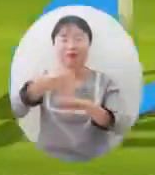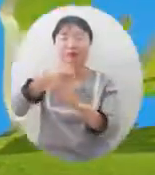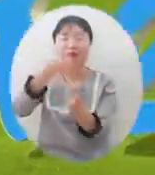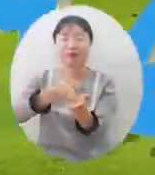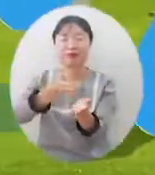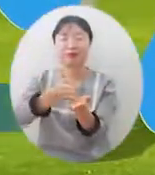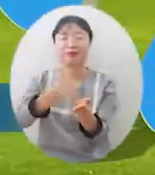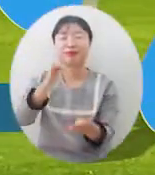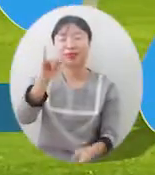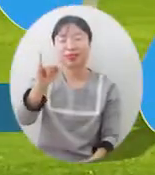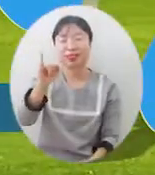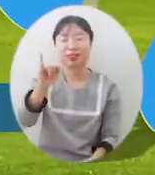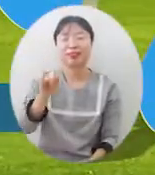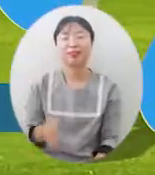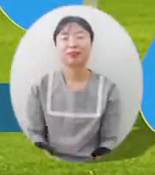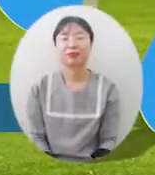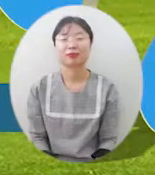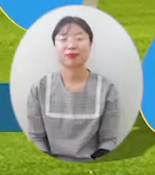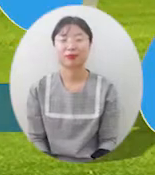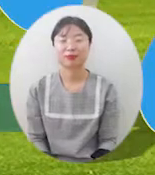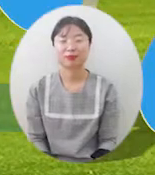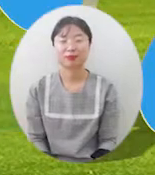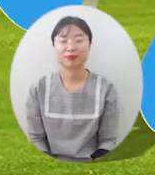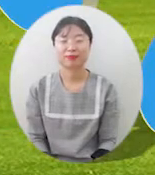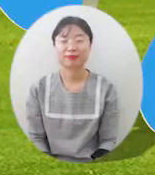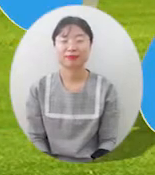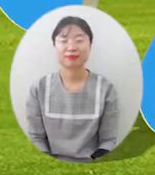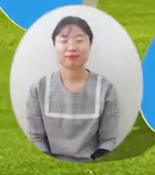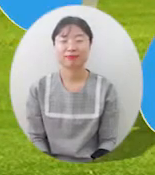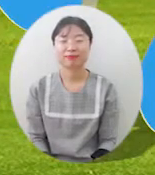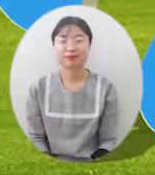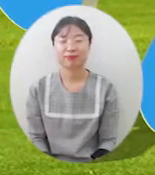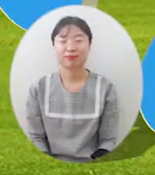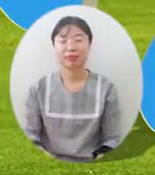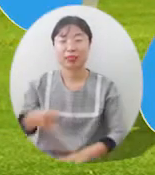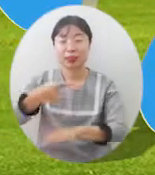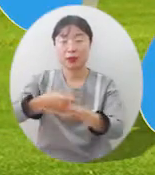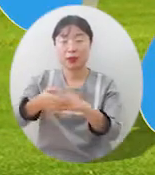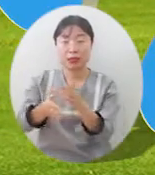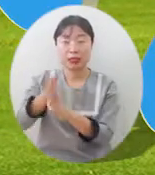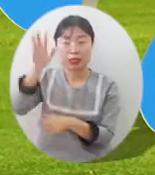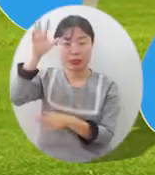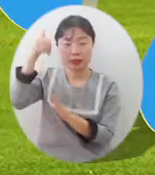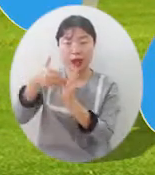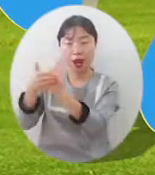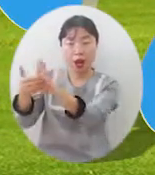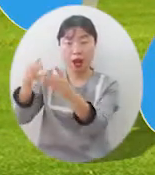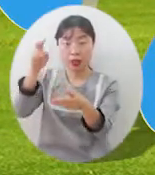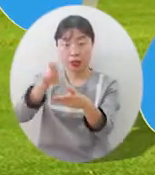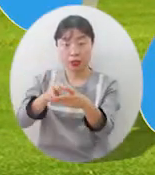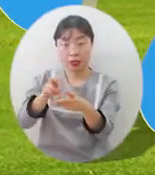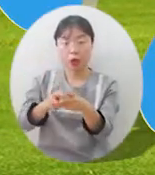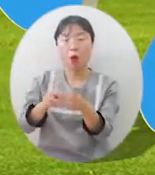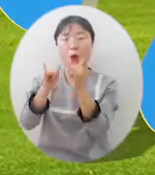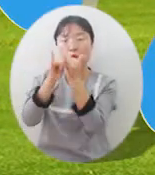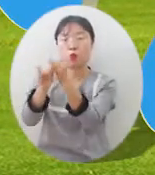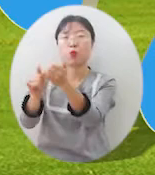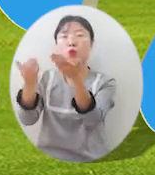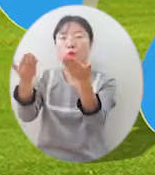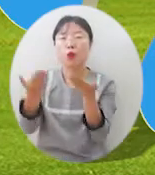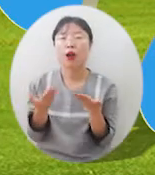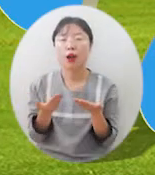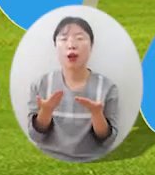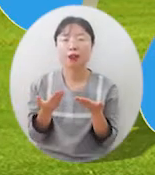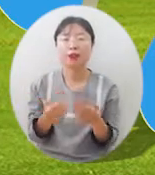안녕하세요. 의왕시 시정뉴스 정혜란입니다. 의왕시 치매안심센터가 치매 우수 프로그램 부문